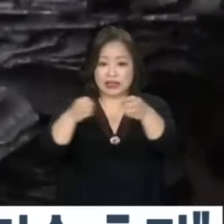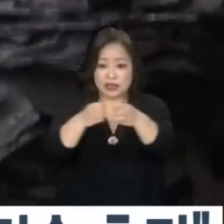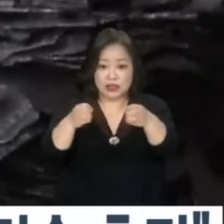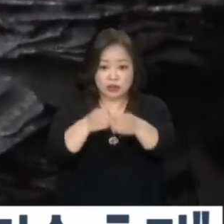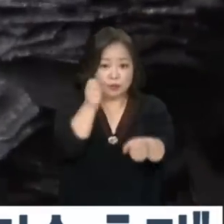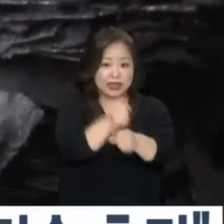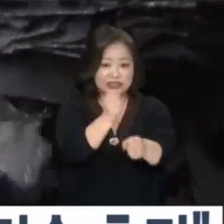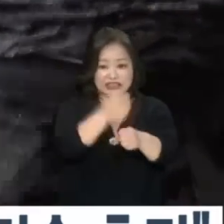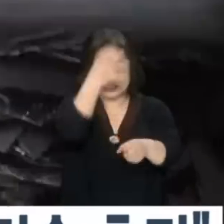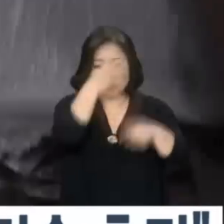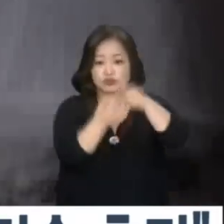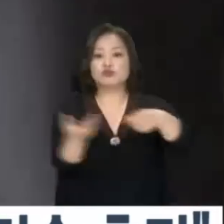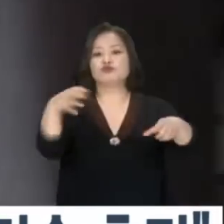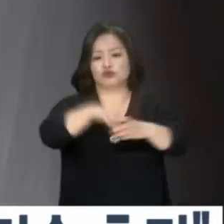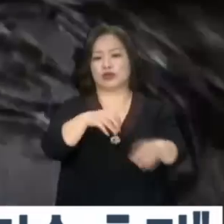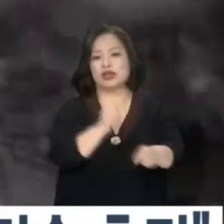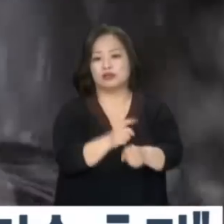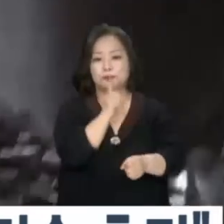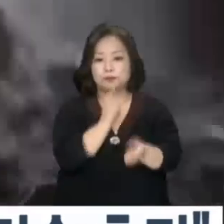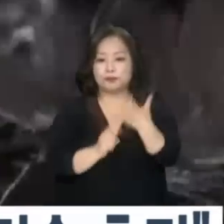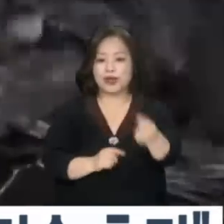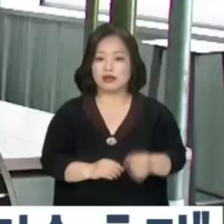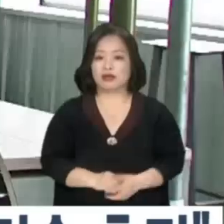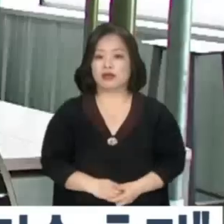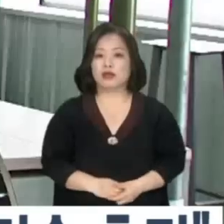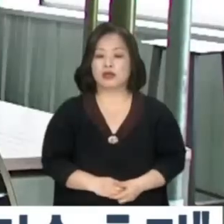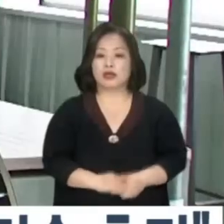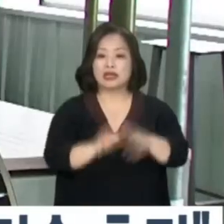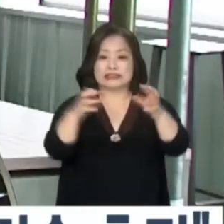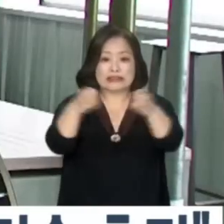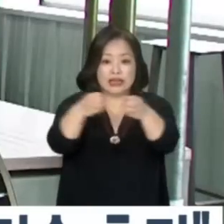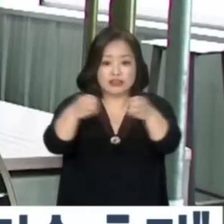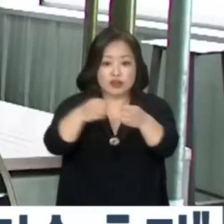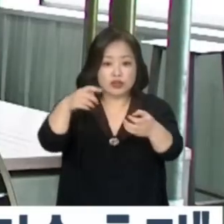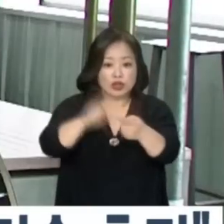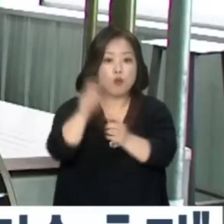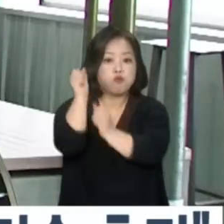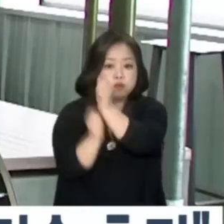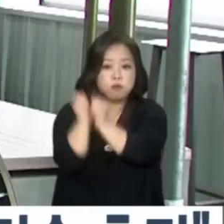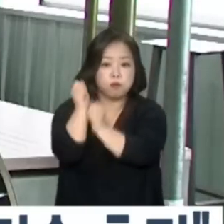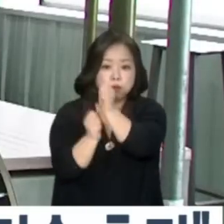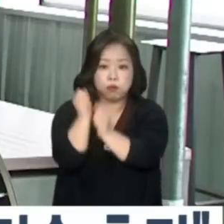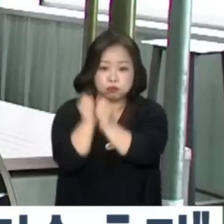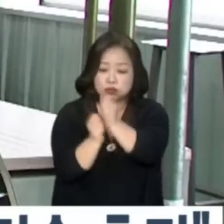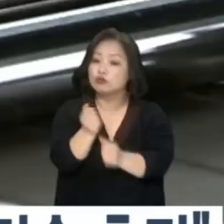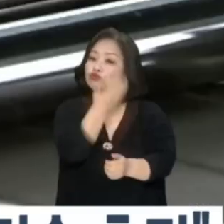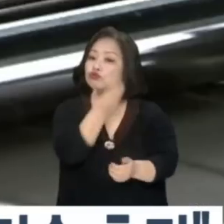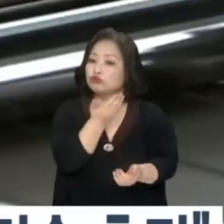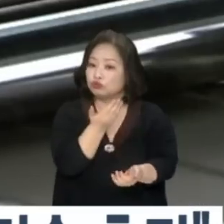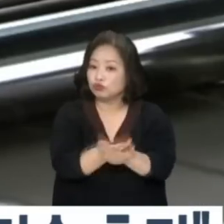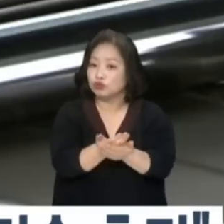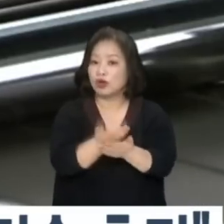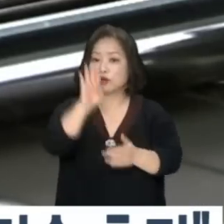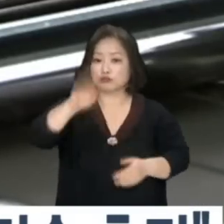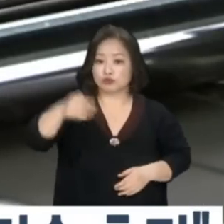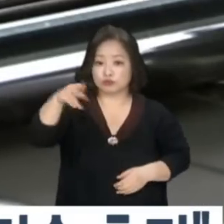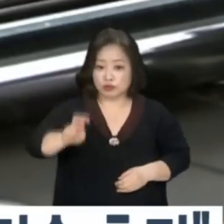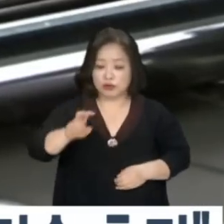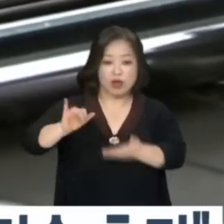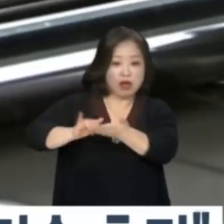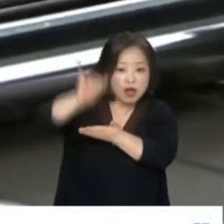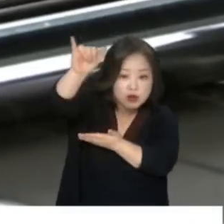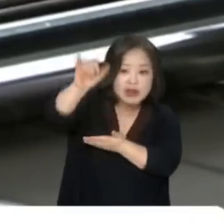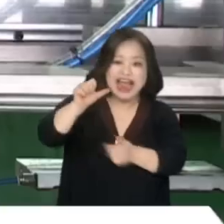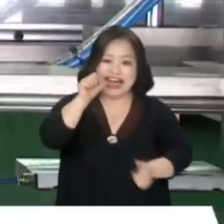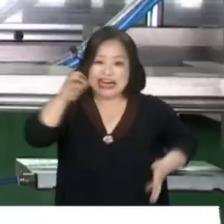했다고 일본 요미우리 신문이 보도했습니다. 자석은 모터의 성능을 좌우하는 핵심 부품으로 항공기와